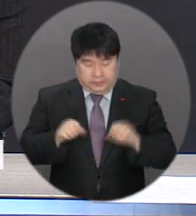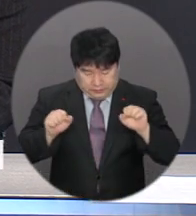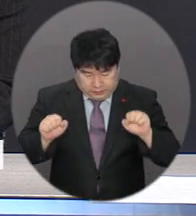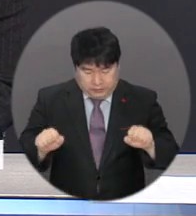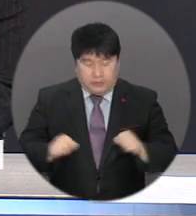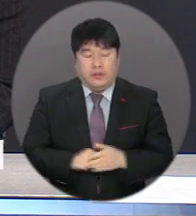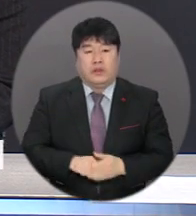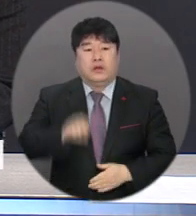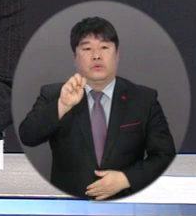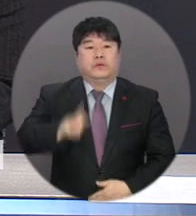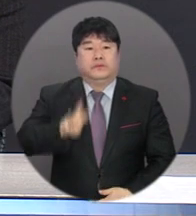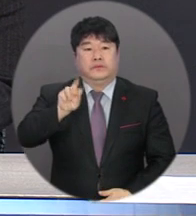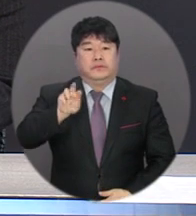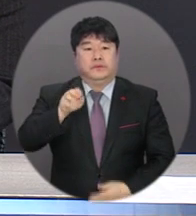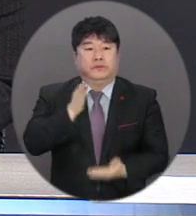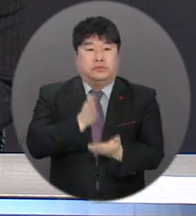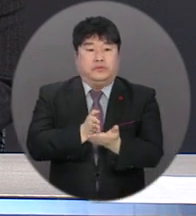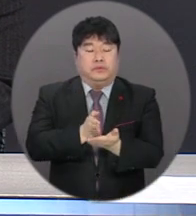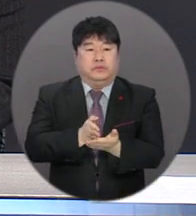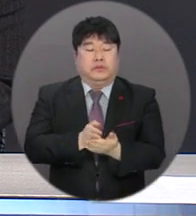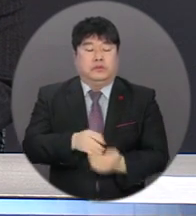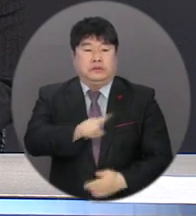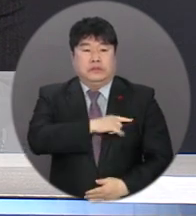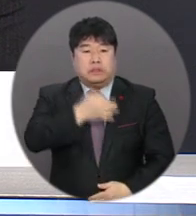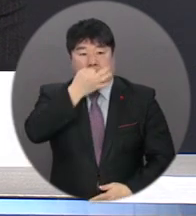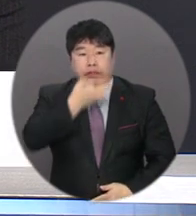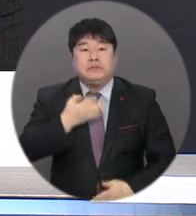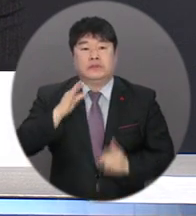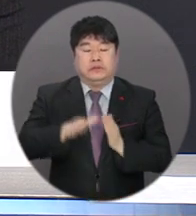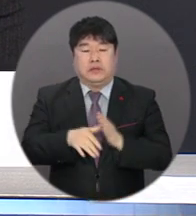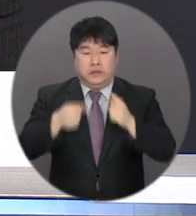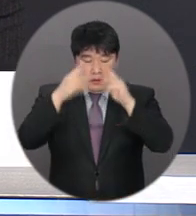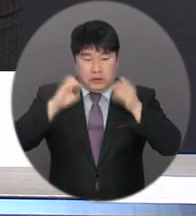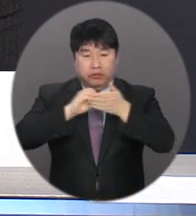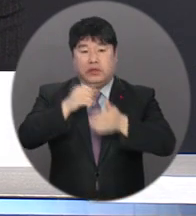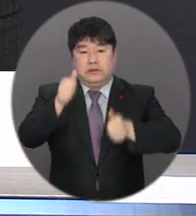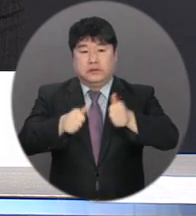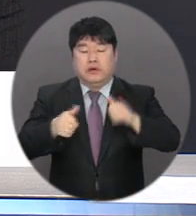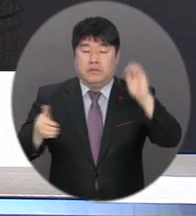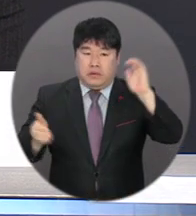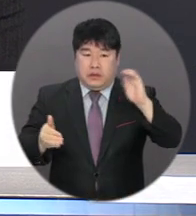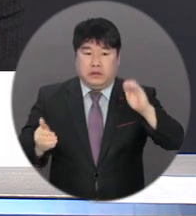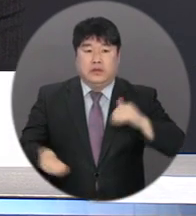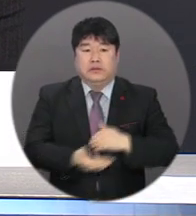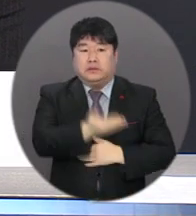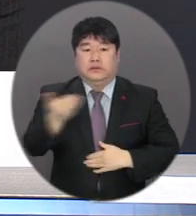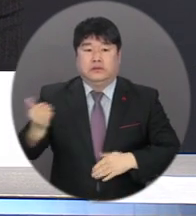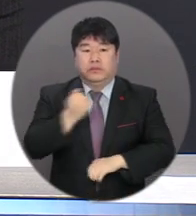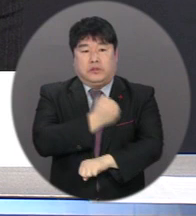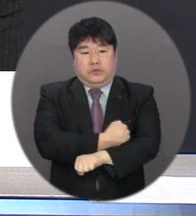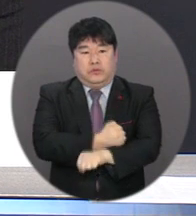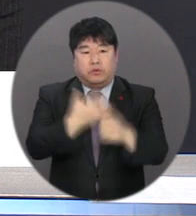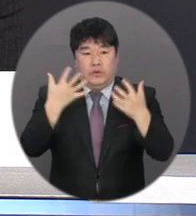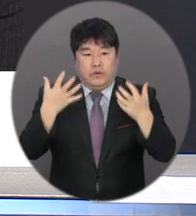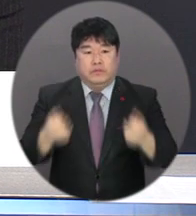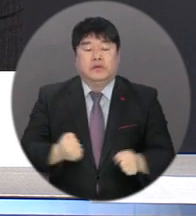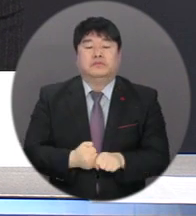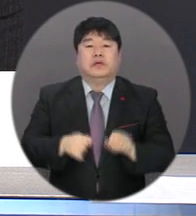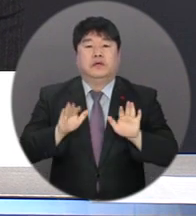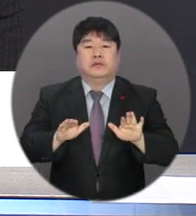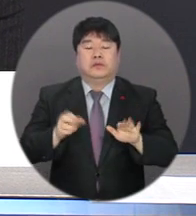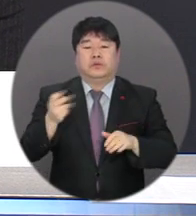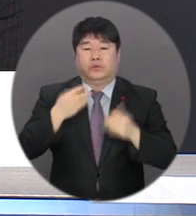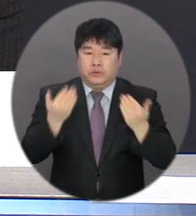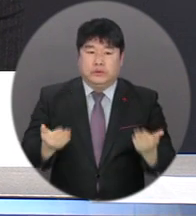여러분 안녕하십니까? 광주 MBC 뉴스데스크입니다. 가장 힘든 시기에 수능 시험을 치른 수험생 여러분 수고 많으셨습니다. 이제 또